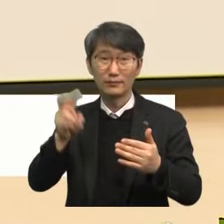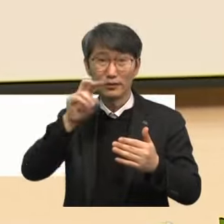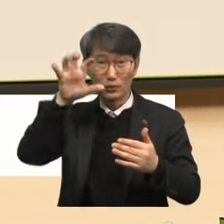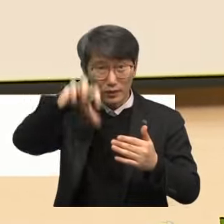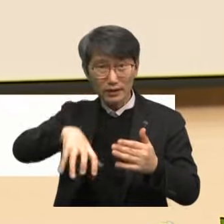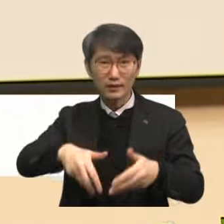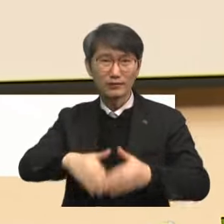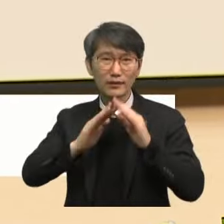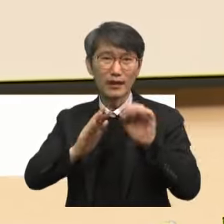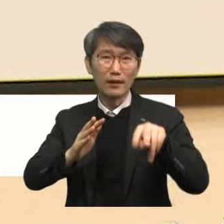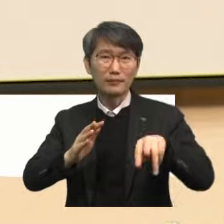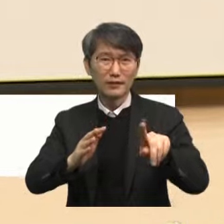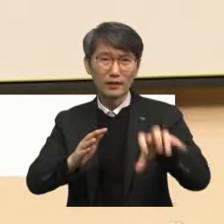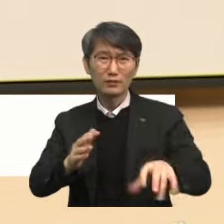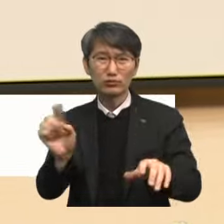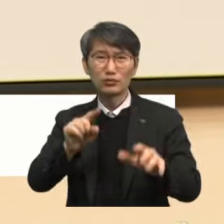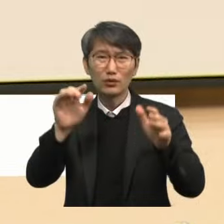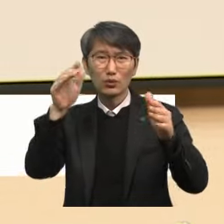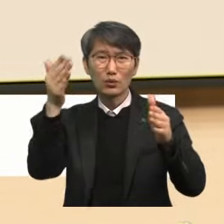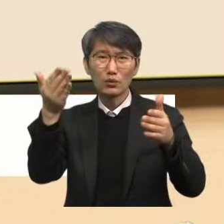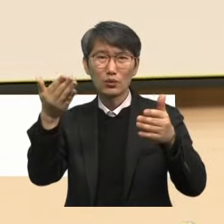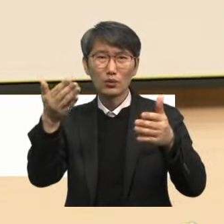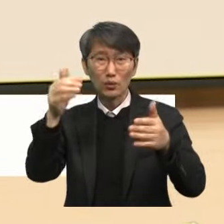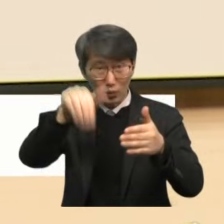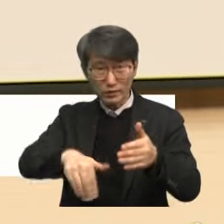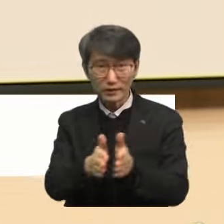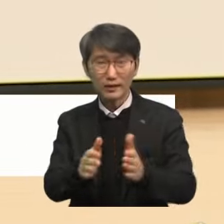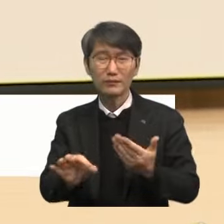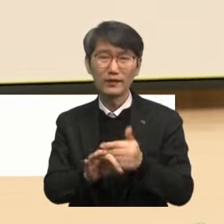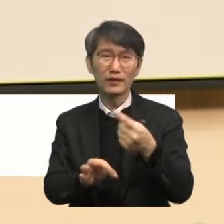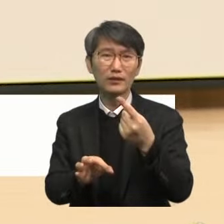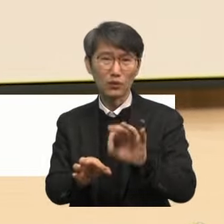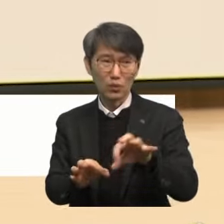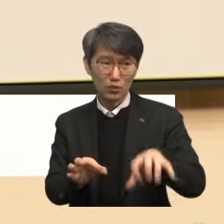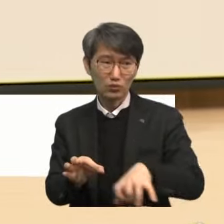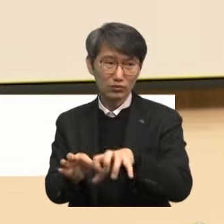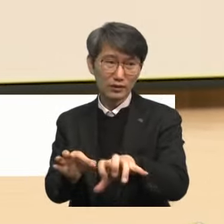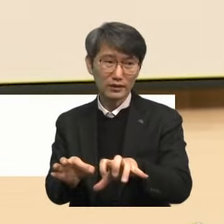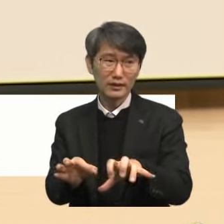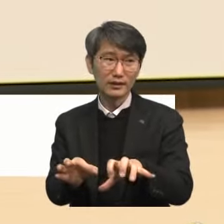우리가 지금 암사동에 뭔 공사를 한다고 치면 강동구예요.